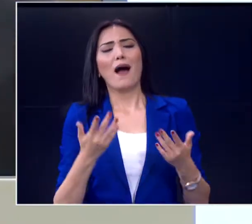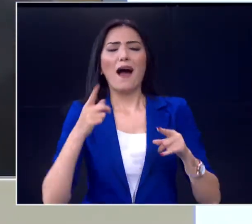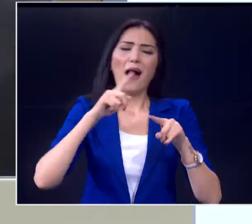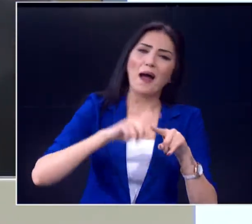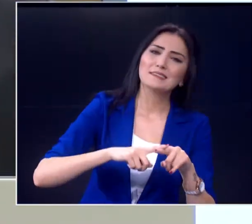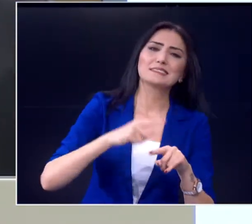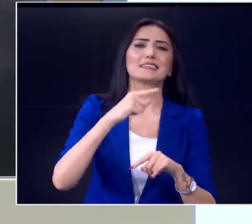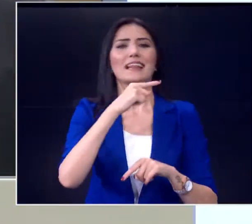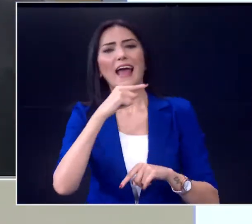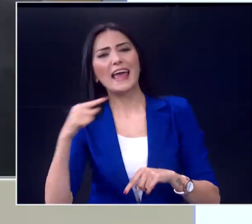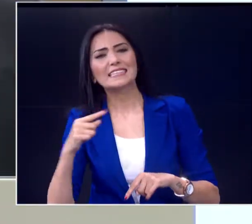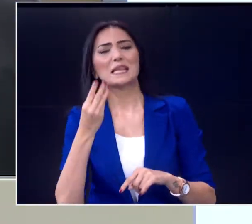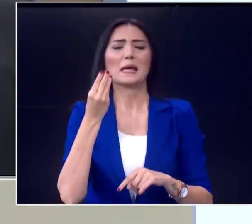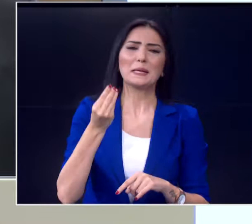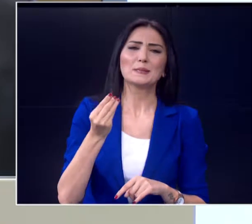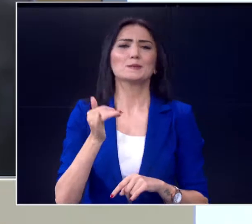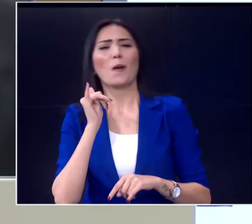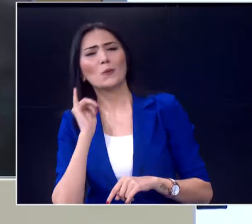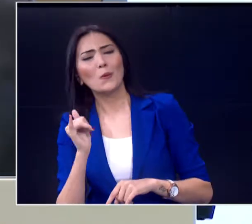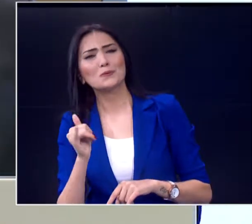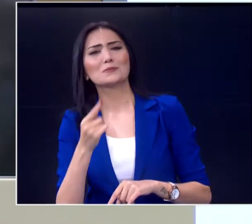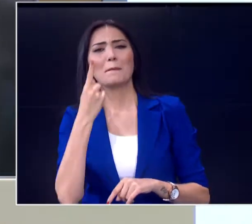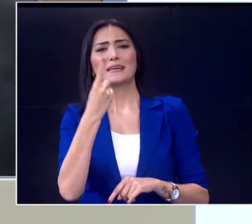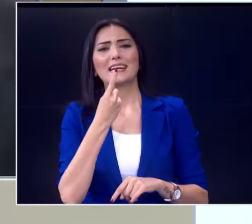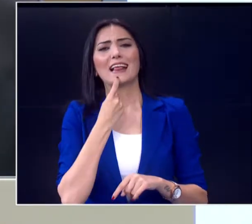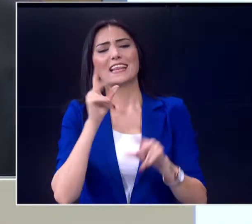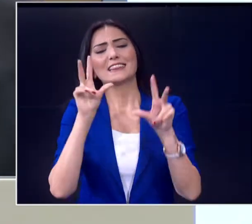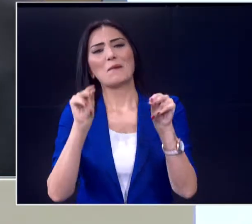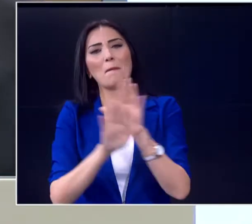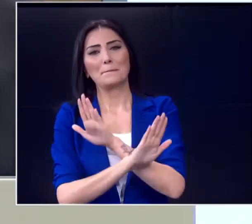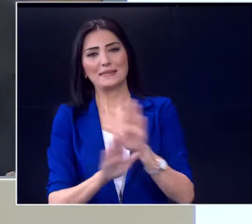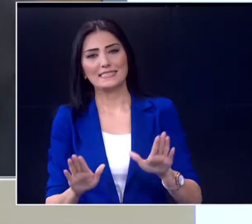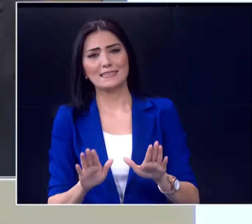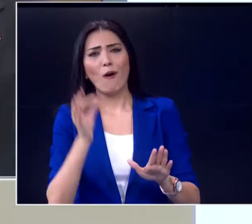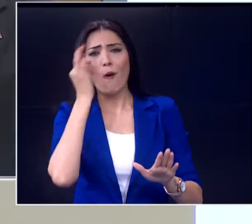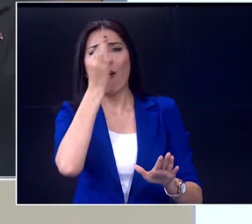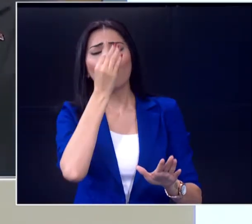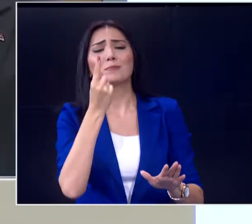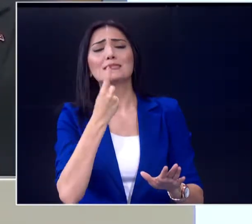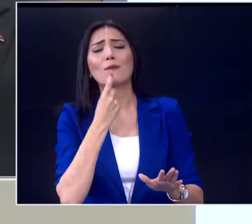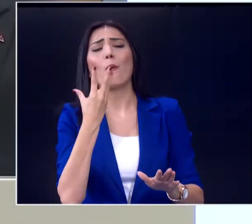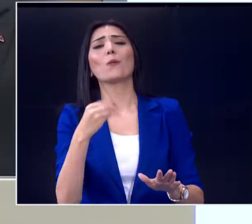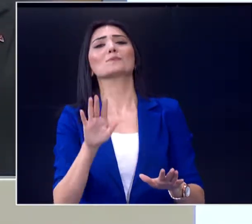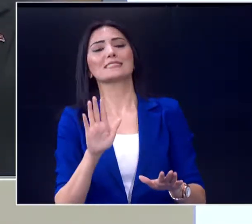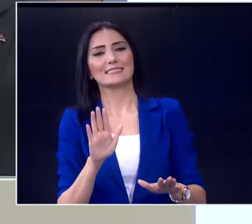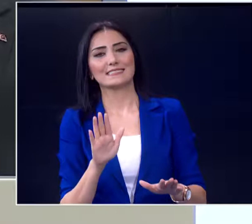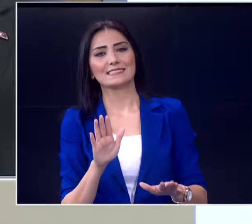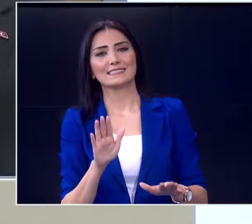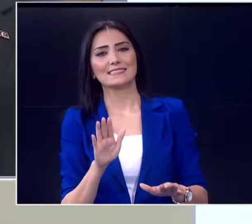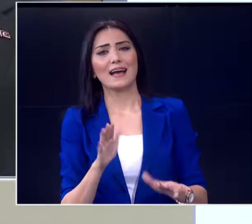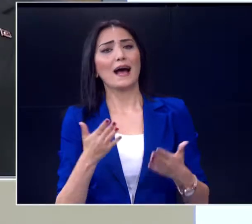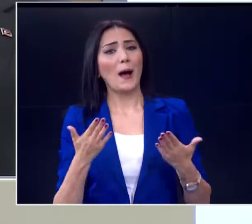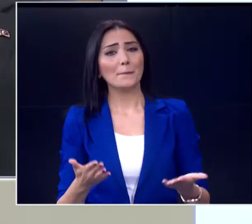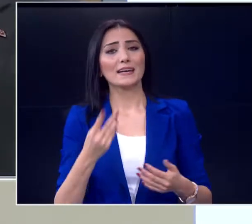Artısıyla, eksisiyle, iyisiyle, kötüsüyle bir yılı tamamladık. Kolay bir yıl olmadı.